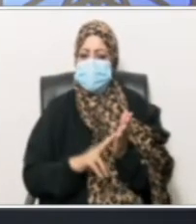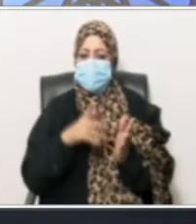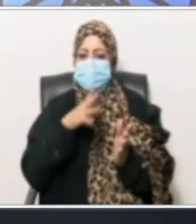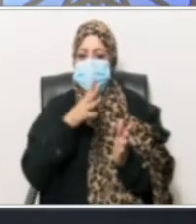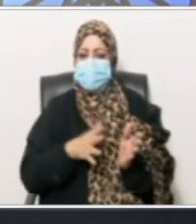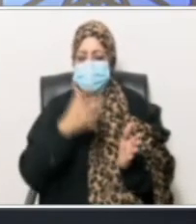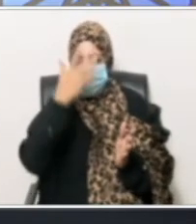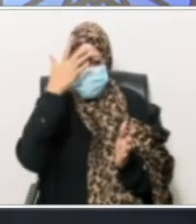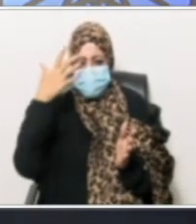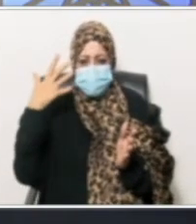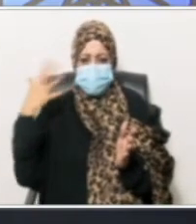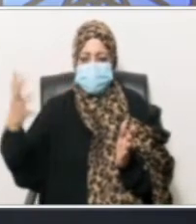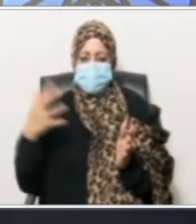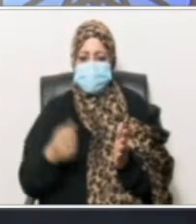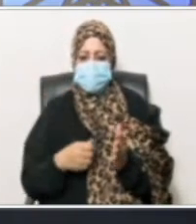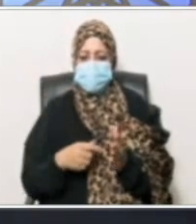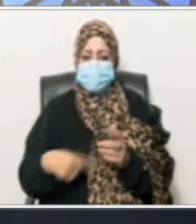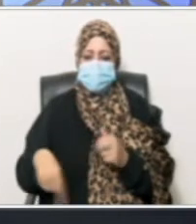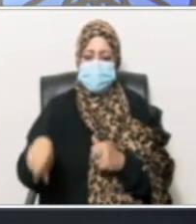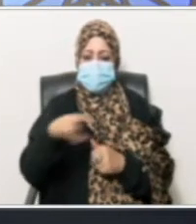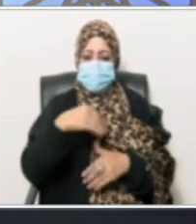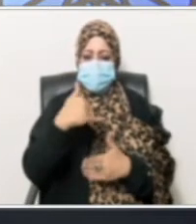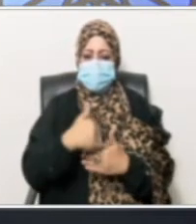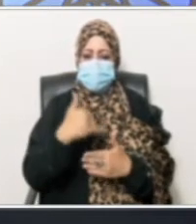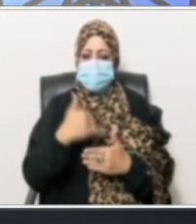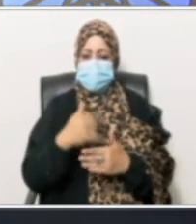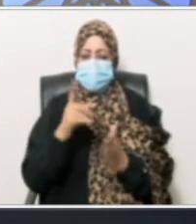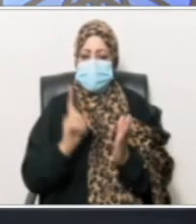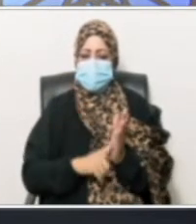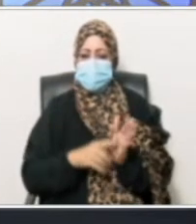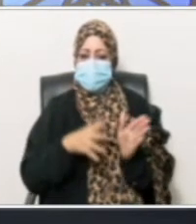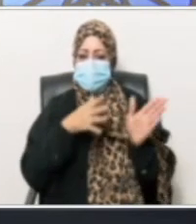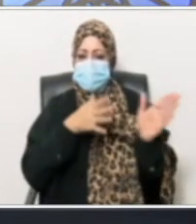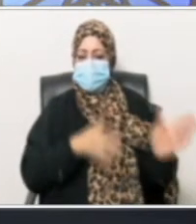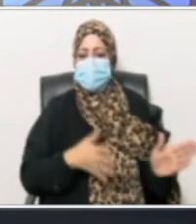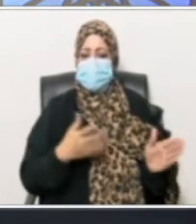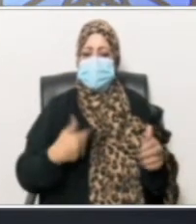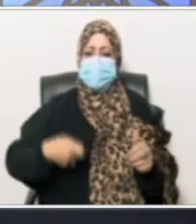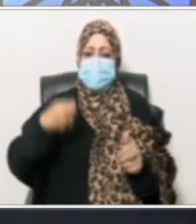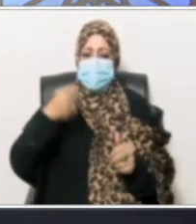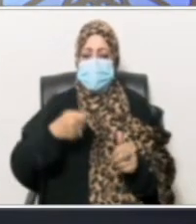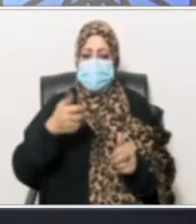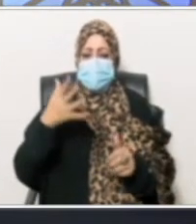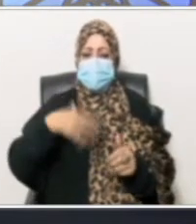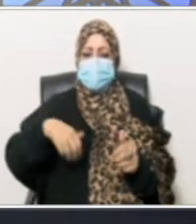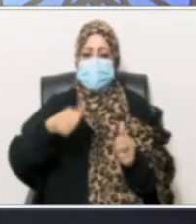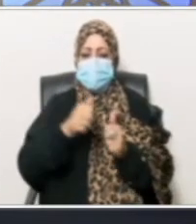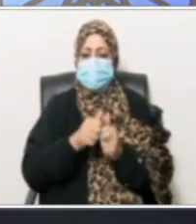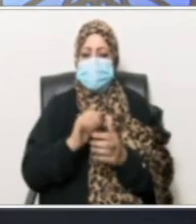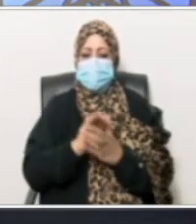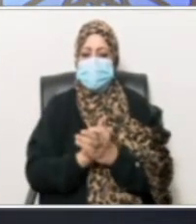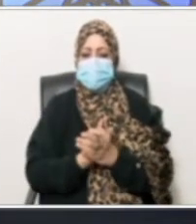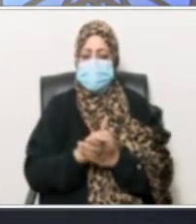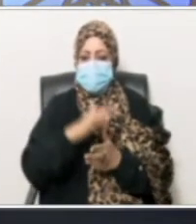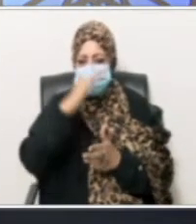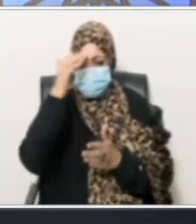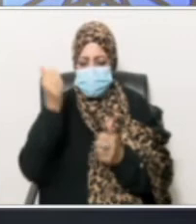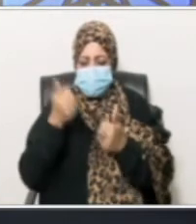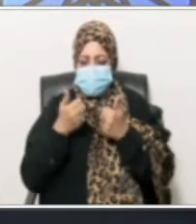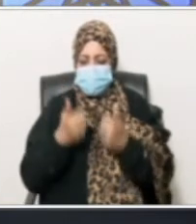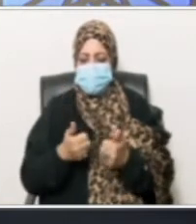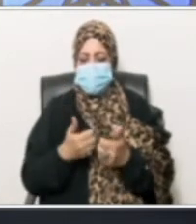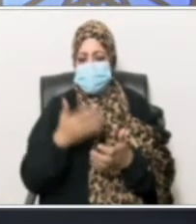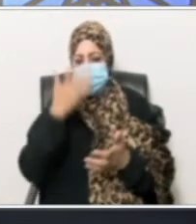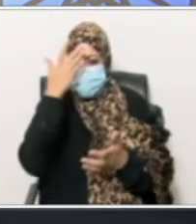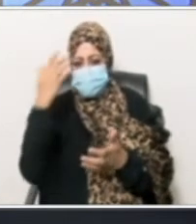من بالرسول الله عليه الصلاه والسلام، ممن نحسبهم على خير يا شيخ عبد الفتاح، ويتكلم ممن نحسبهم على خير. فنرى منها